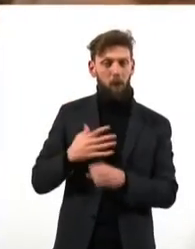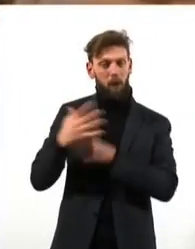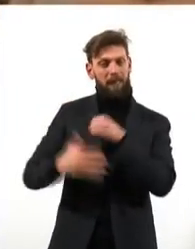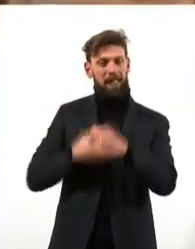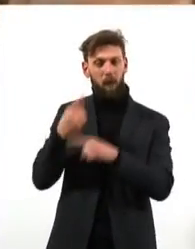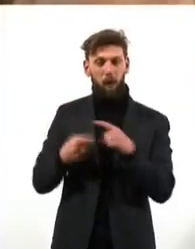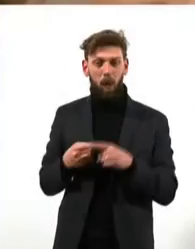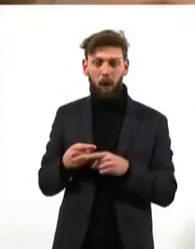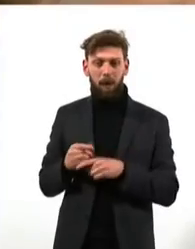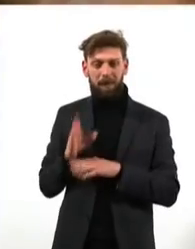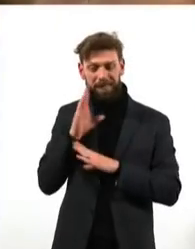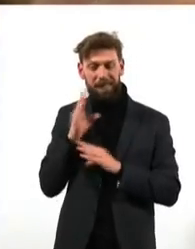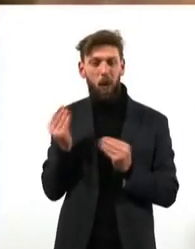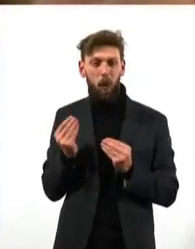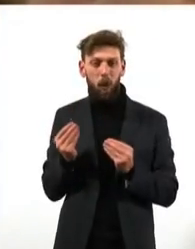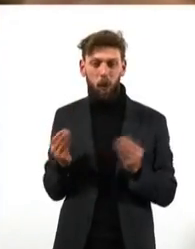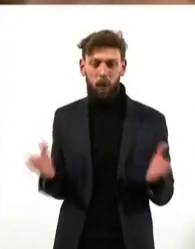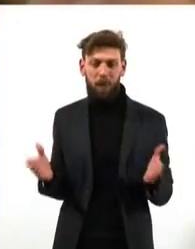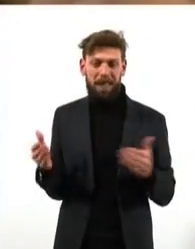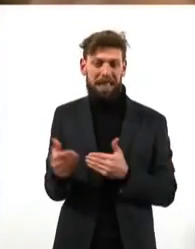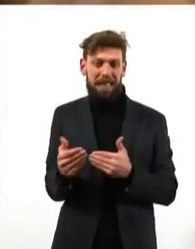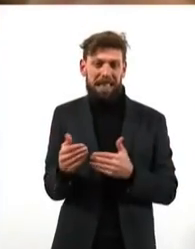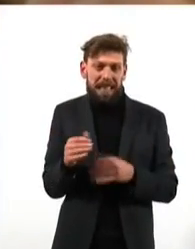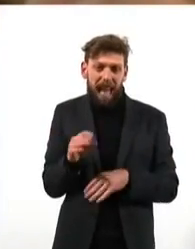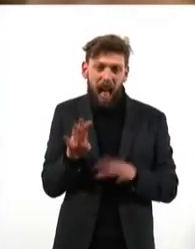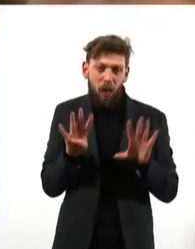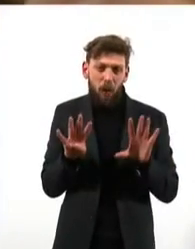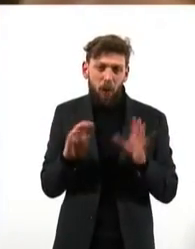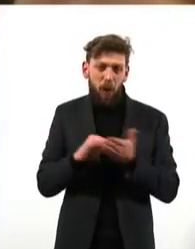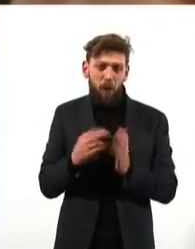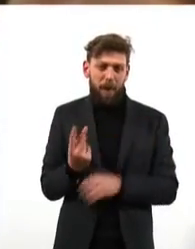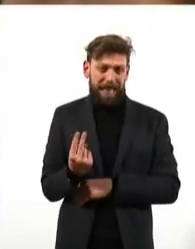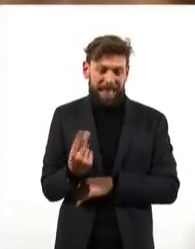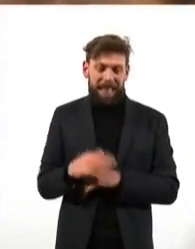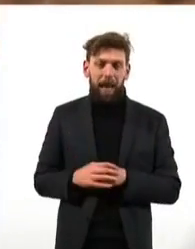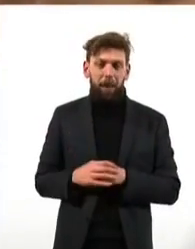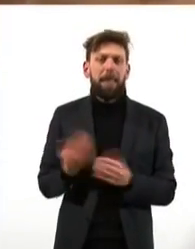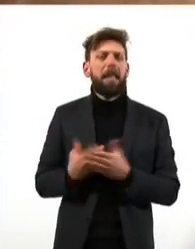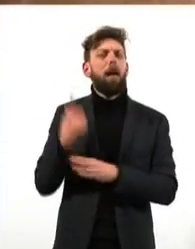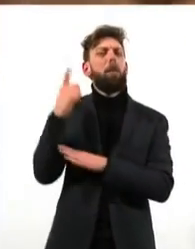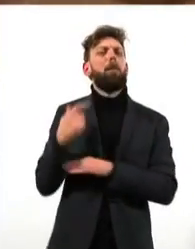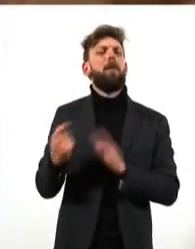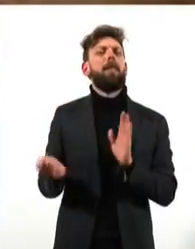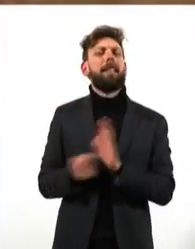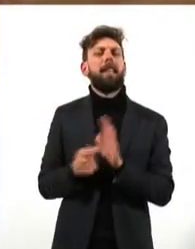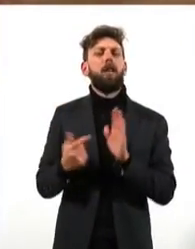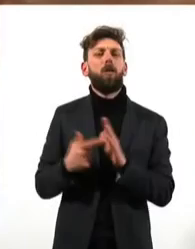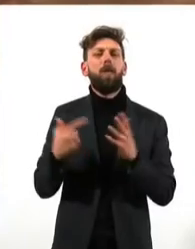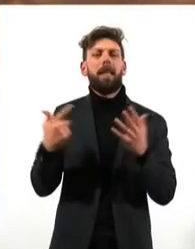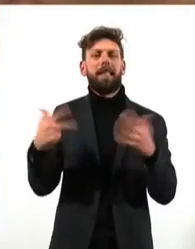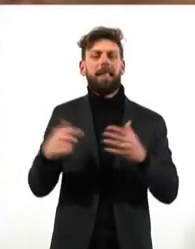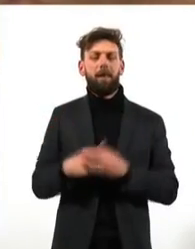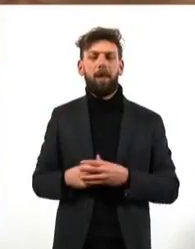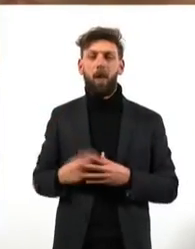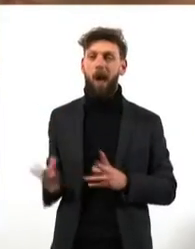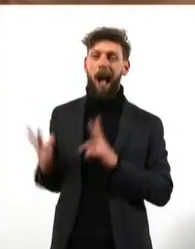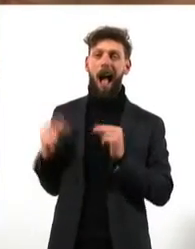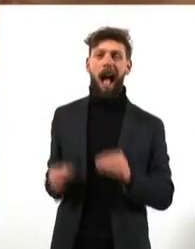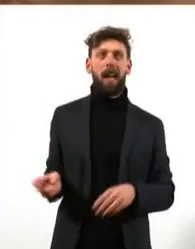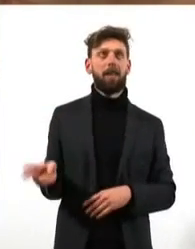9 mètres carrés. Et lorsque j'ai posé mes valises, donc l'aventure commence en 2018, et au moment où j'ai posé mes valises, je me suis rendu